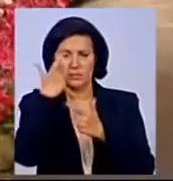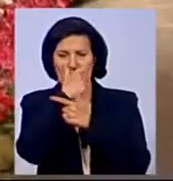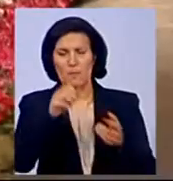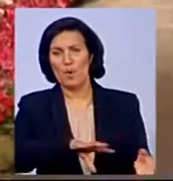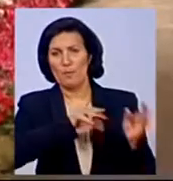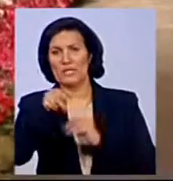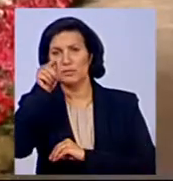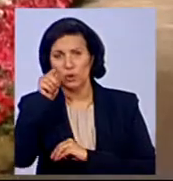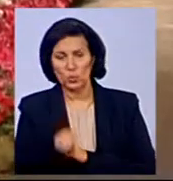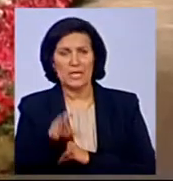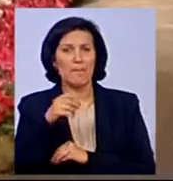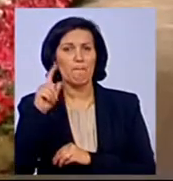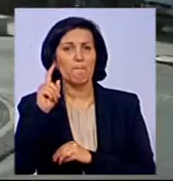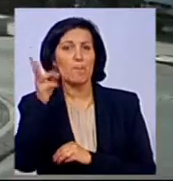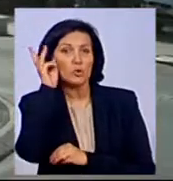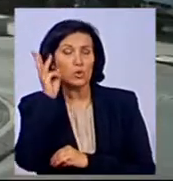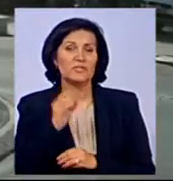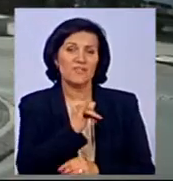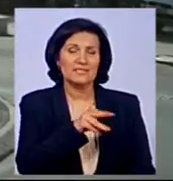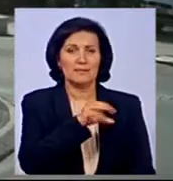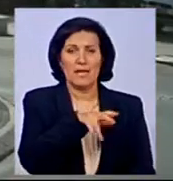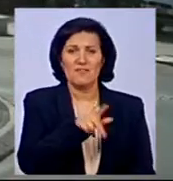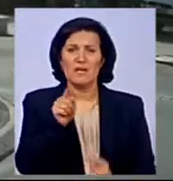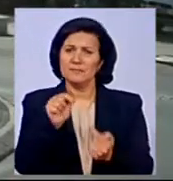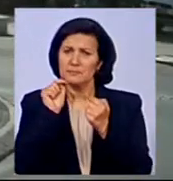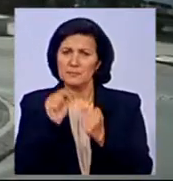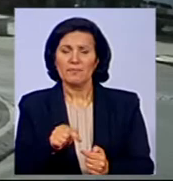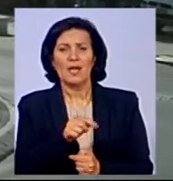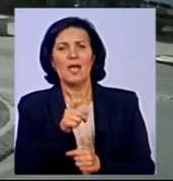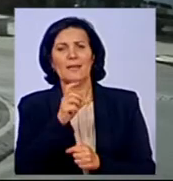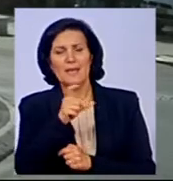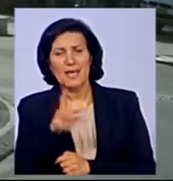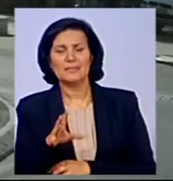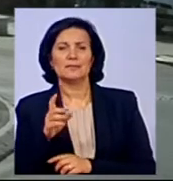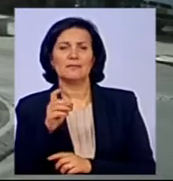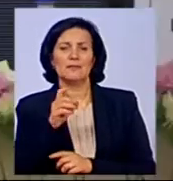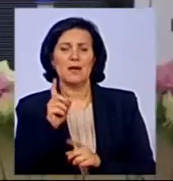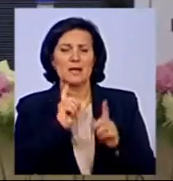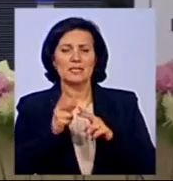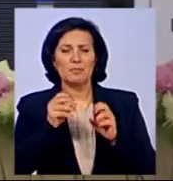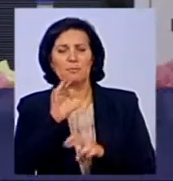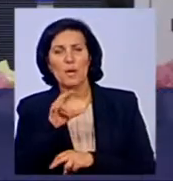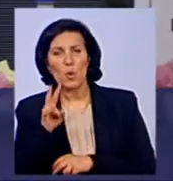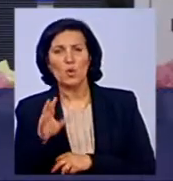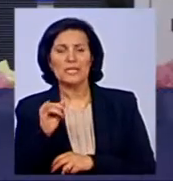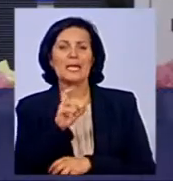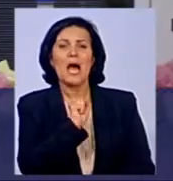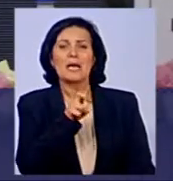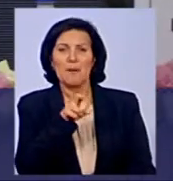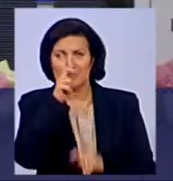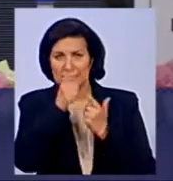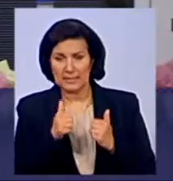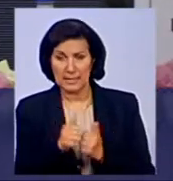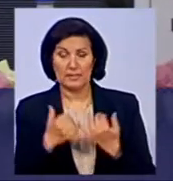туди посольства з Тель-Авіва. Проти рішення Трампа виступили ЄС, Рада безпеки ООН та арабські країни. Я вважаю, що